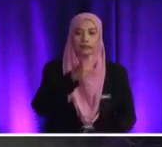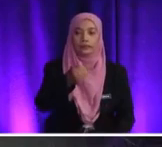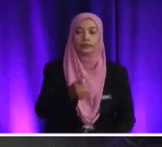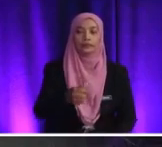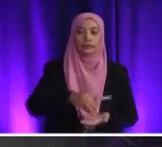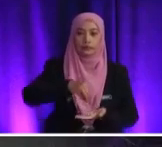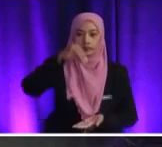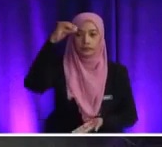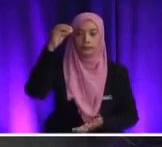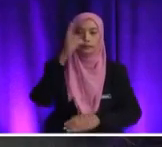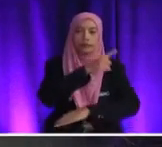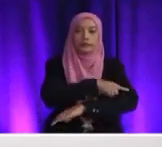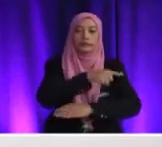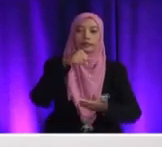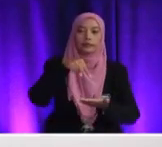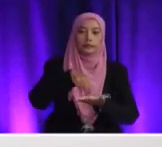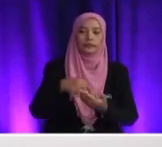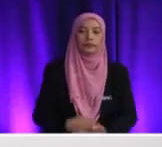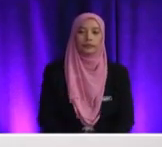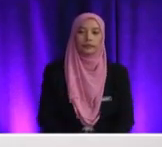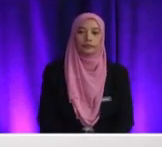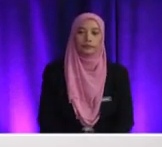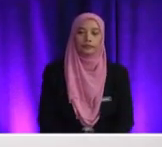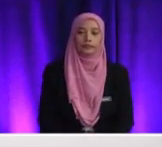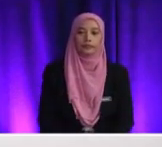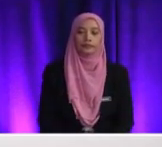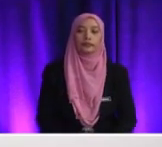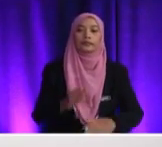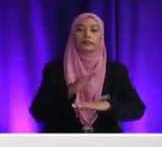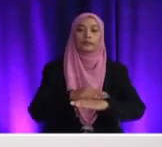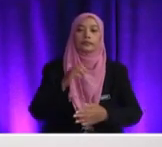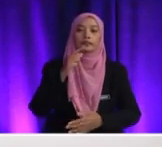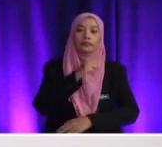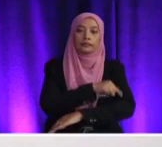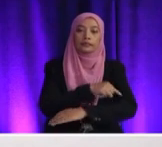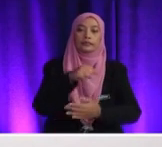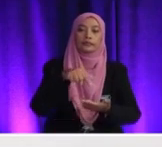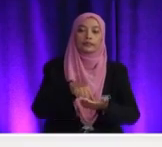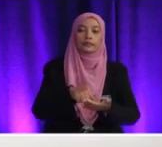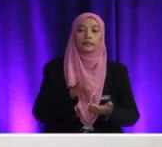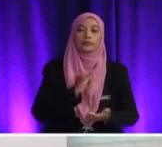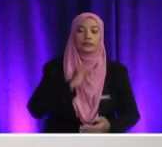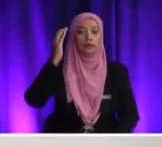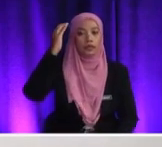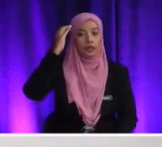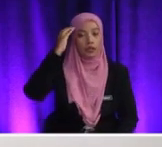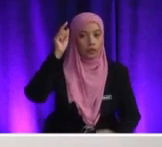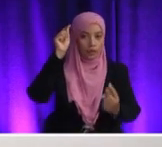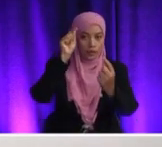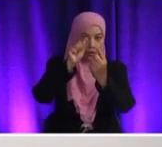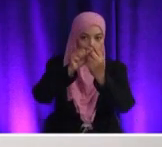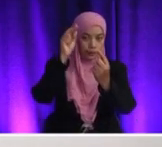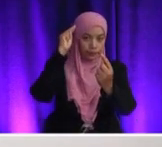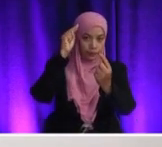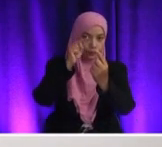sepanjang pelajaran kita pada hari ini silakan Hai Pada hari ini saya dapat mengetahui hal itu yang jelas lepas